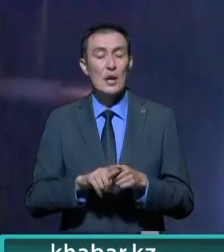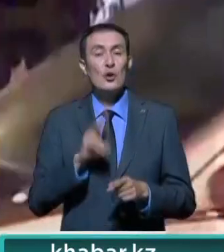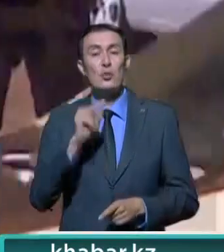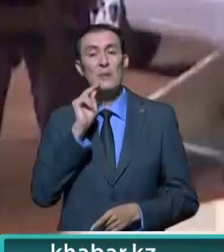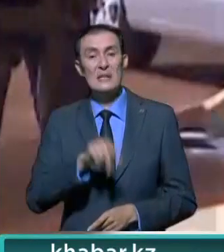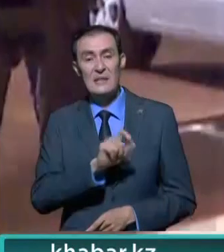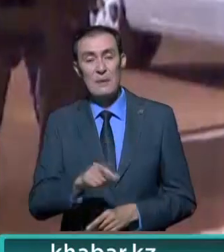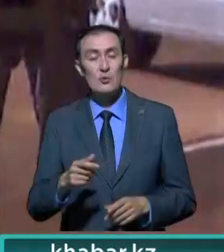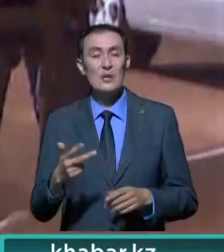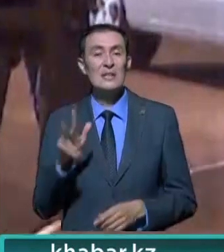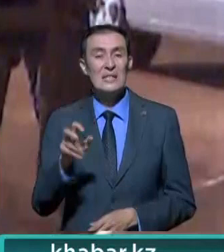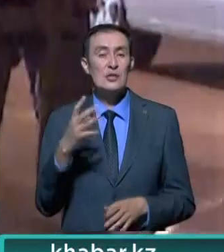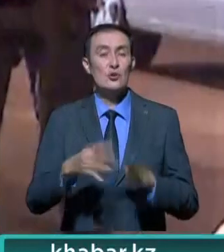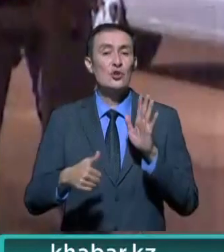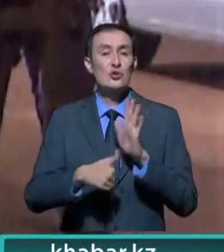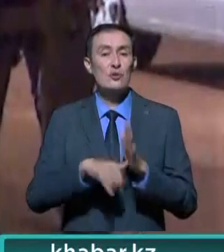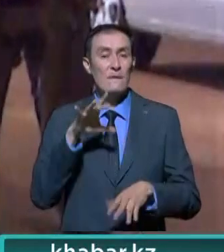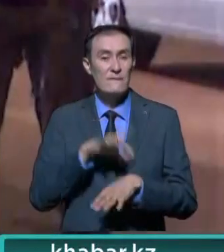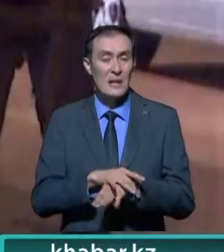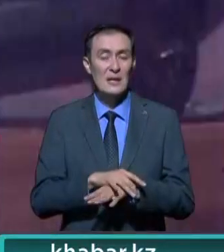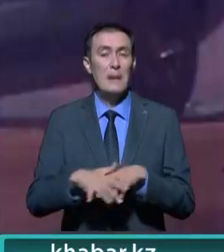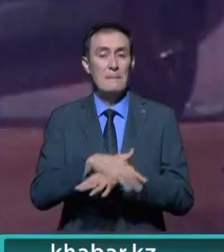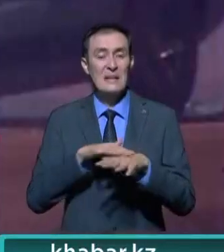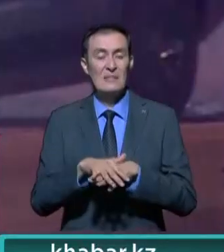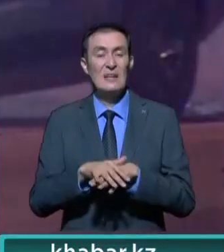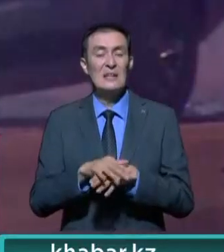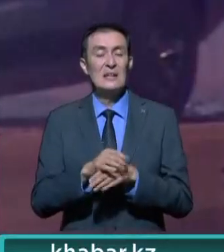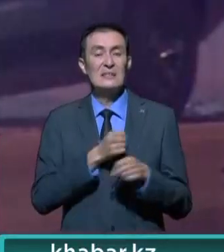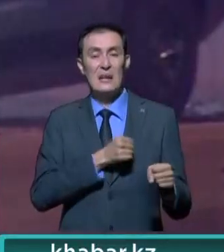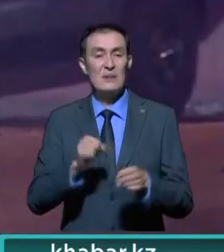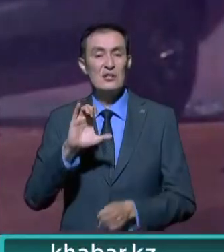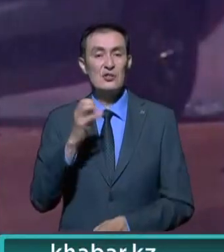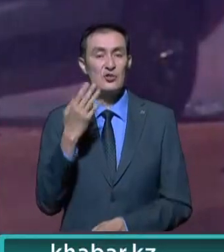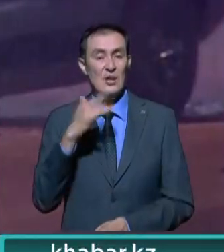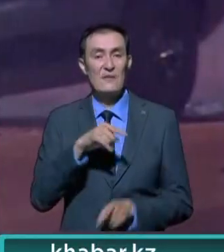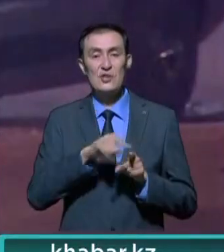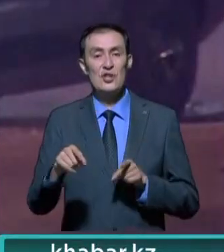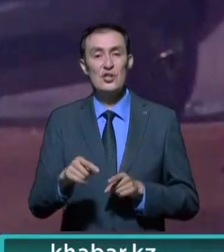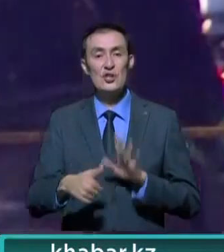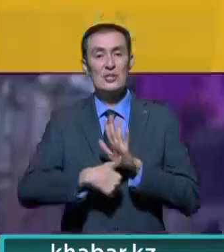подозреваемых. Отмечу, это уже 346-й случай массовой стрельбы в Соединенных Штатах за полгода.